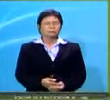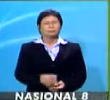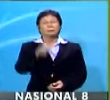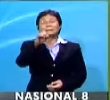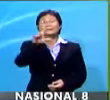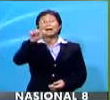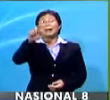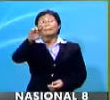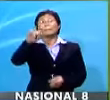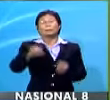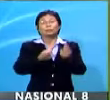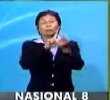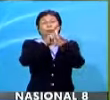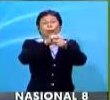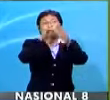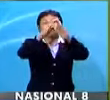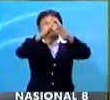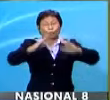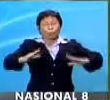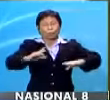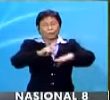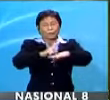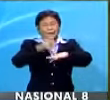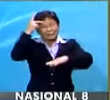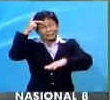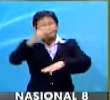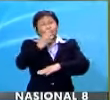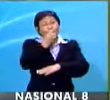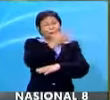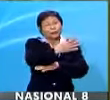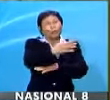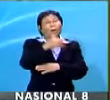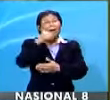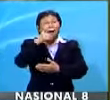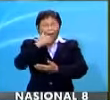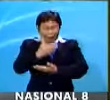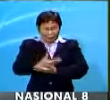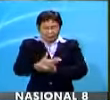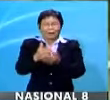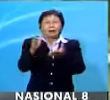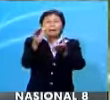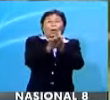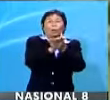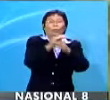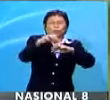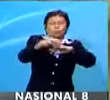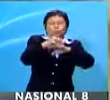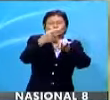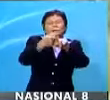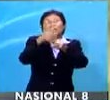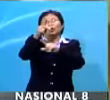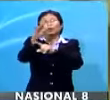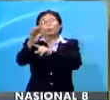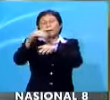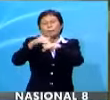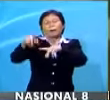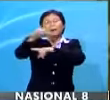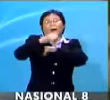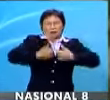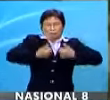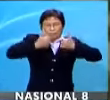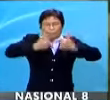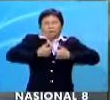selamah yang ditemui media di rumahnya di Pasir Mas Kelantan memberitahu anaknya dijangka berkahwin dengan tunangnya yang berasal dari Kota Baru pada hari raya